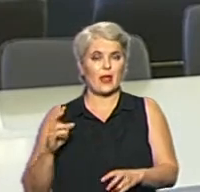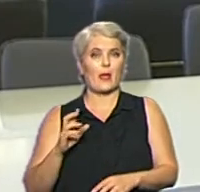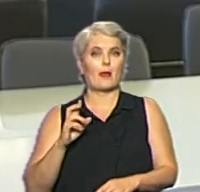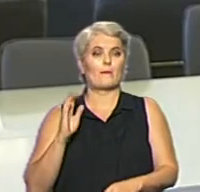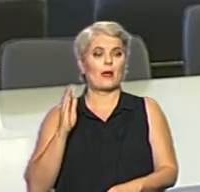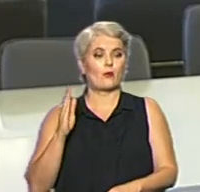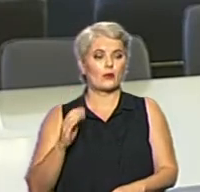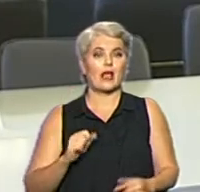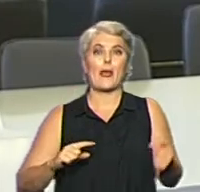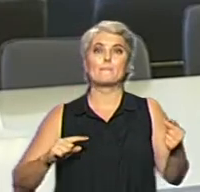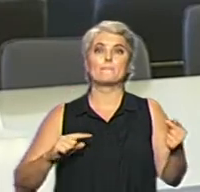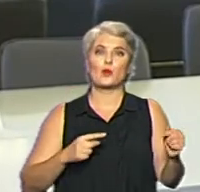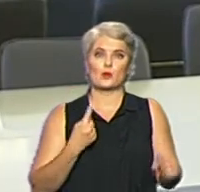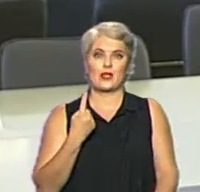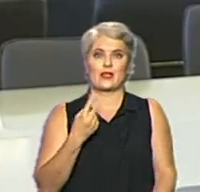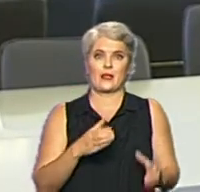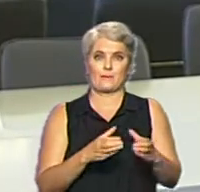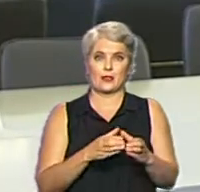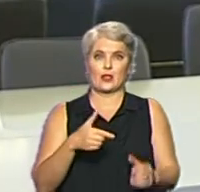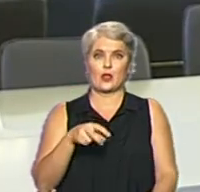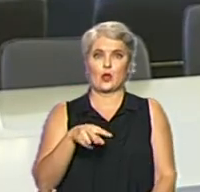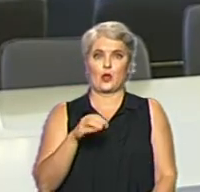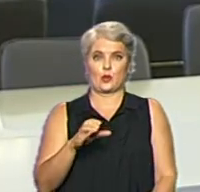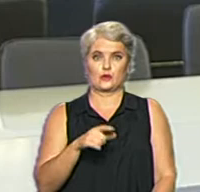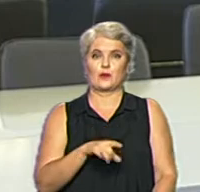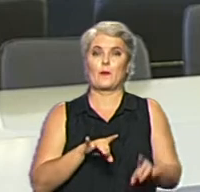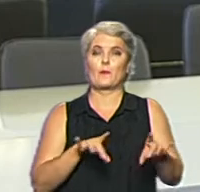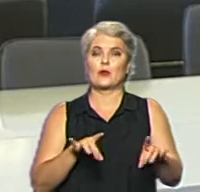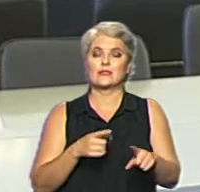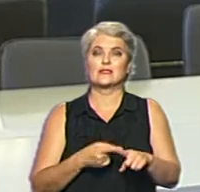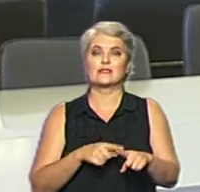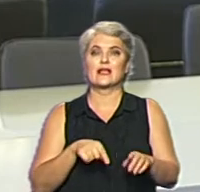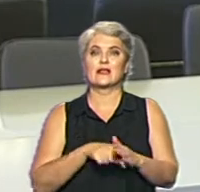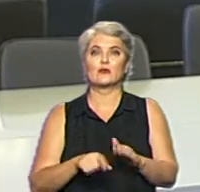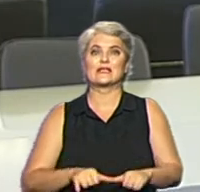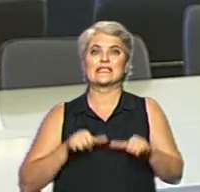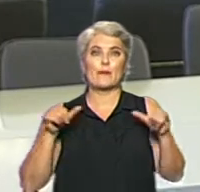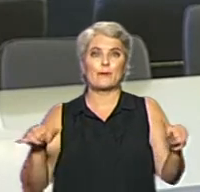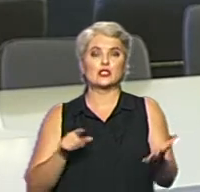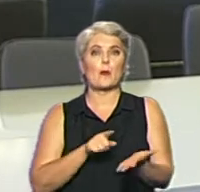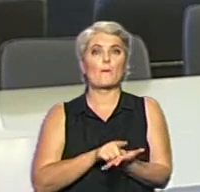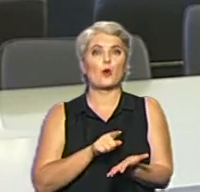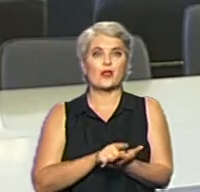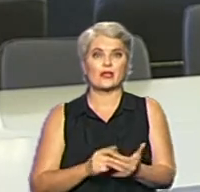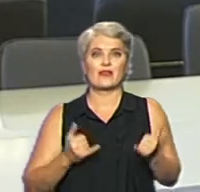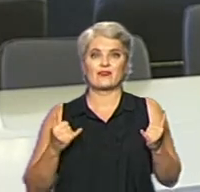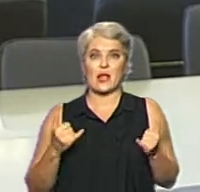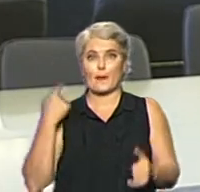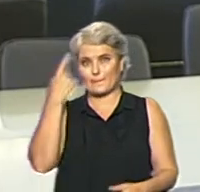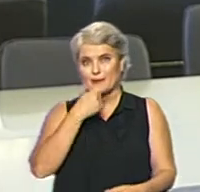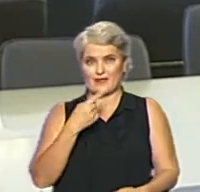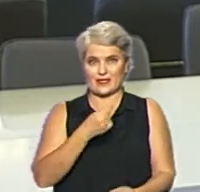фракція, яка голосувала проти, це «Голос». Вони пояснили це тим, що збільшаться податки для